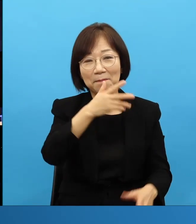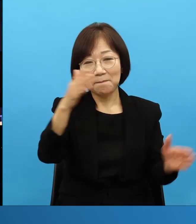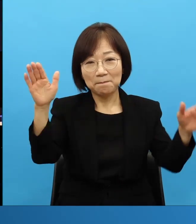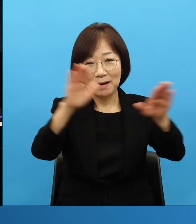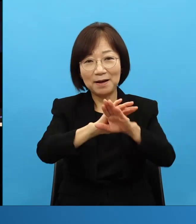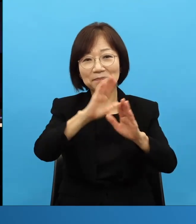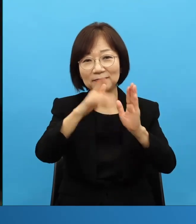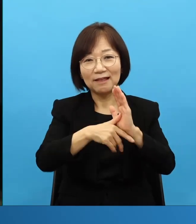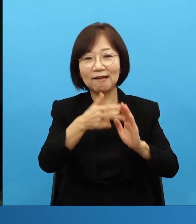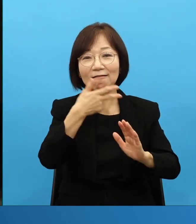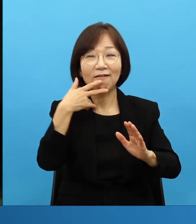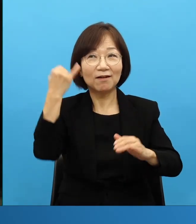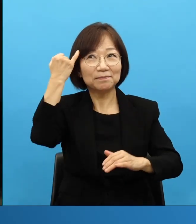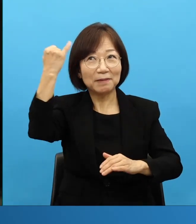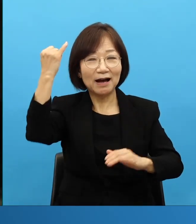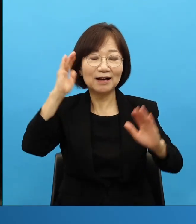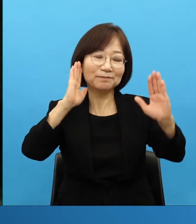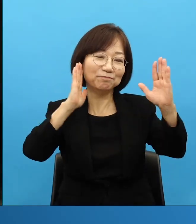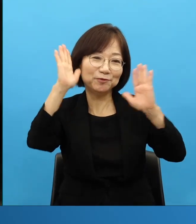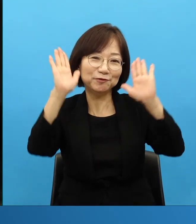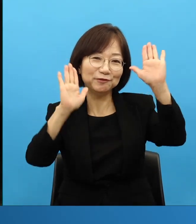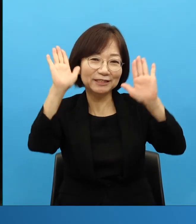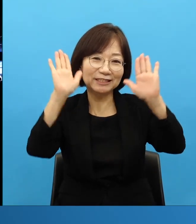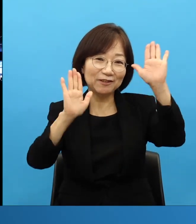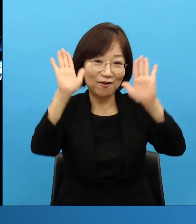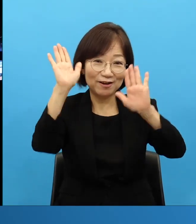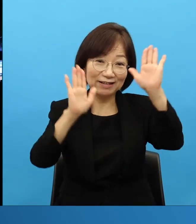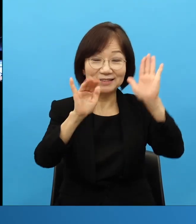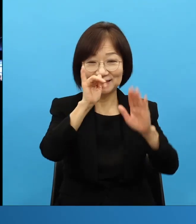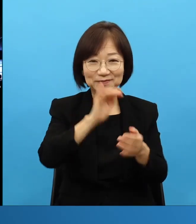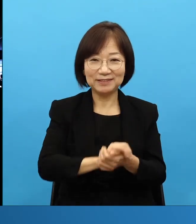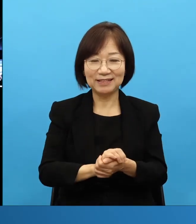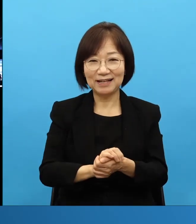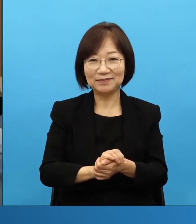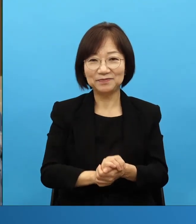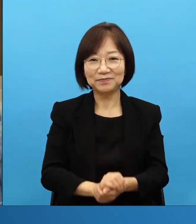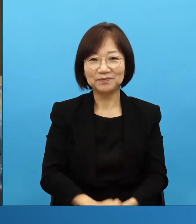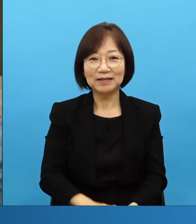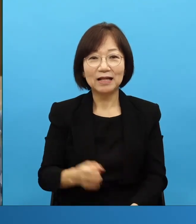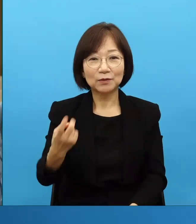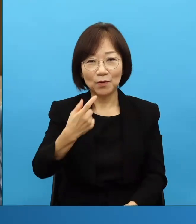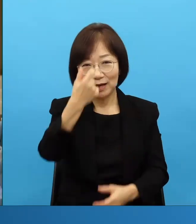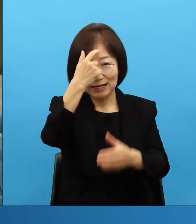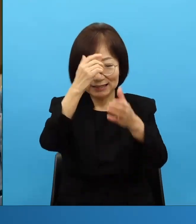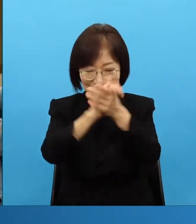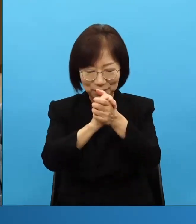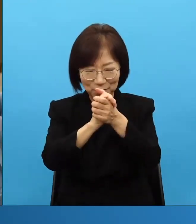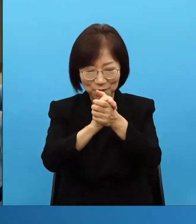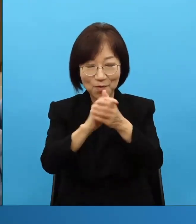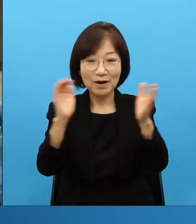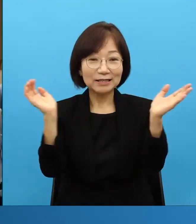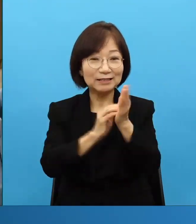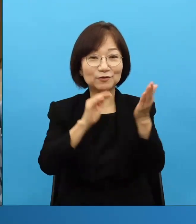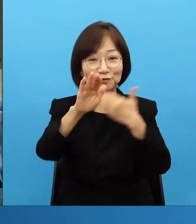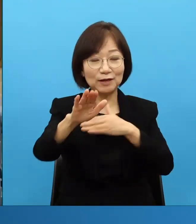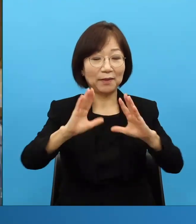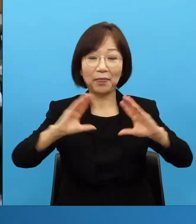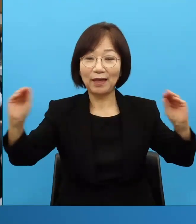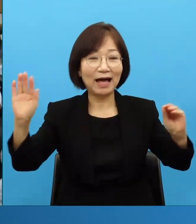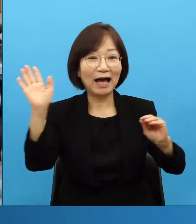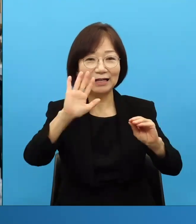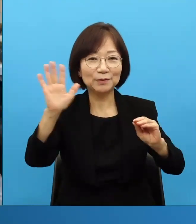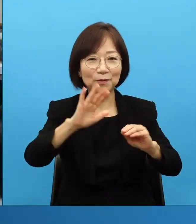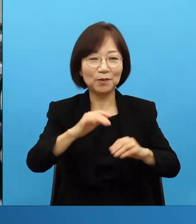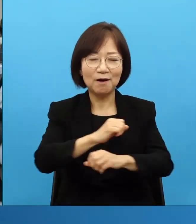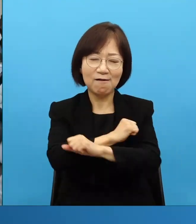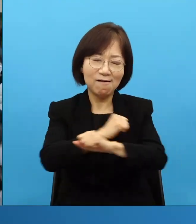우체통이 진행되었습니다. 렘넌트 복음 문화 렛츠고! 새 청소의 전통, 기도회가 끝난 후 바로 돌아가지 않고 렘넌트들과 강당에 끝까지